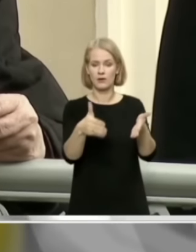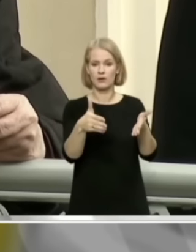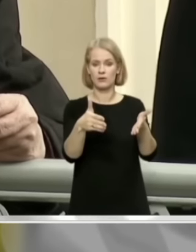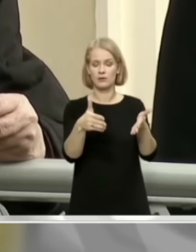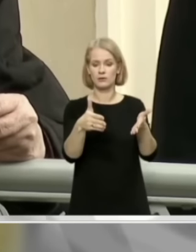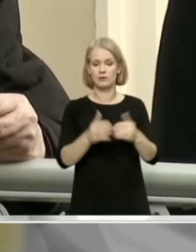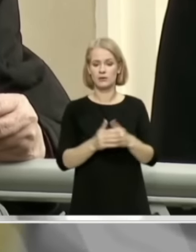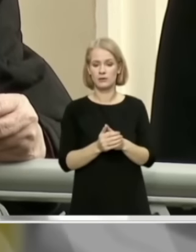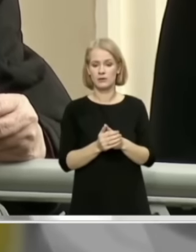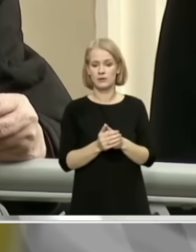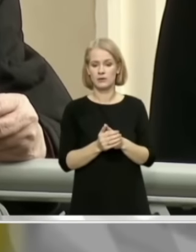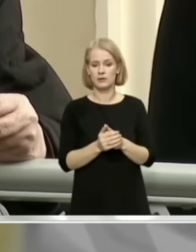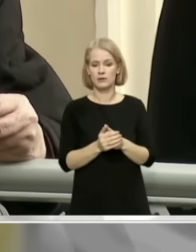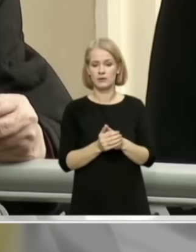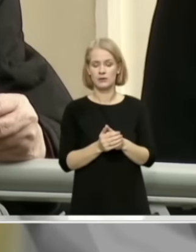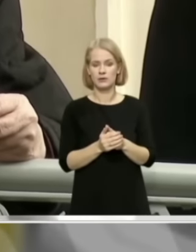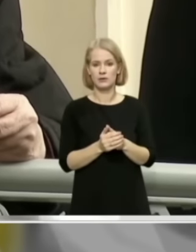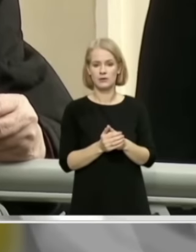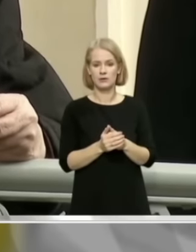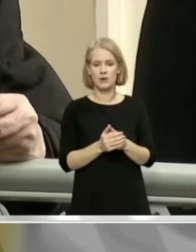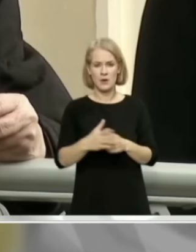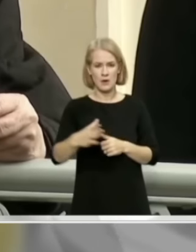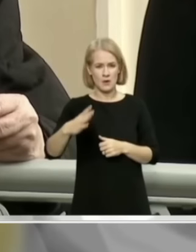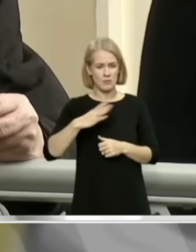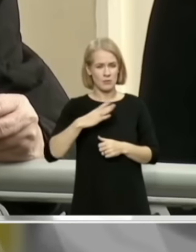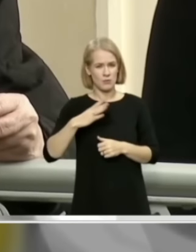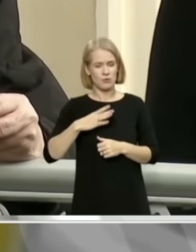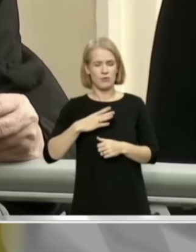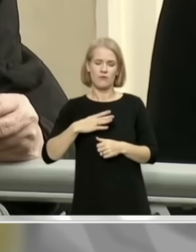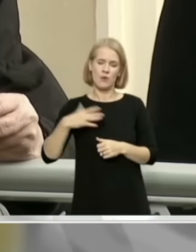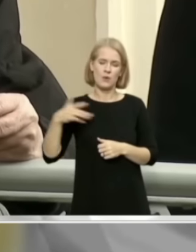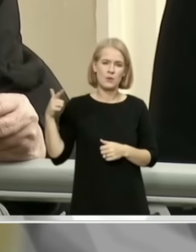Buvom baisiai suvaryti,